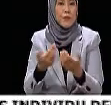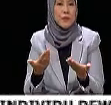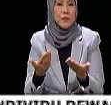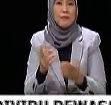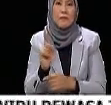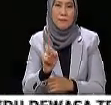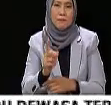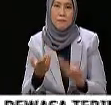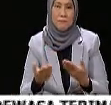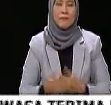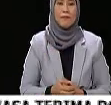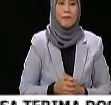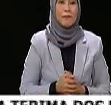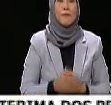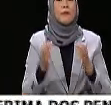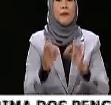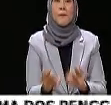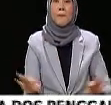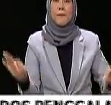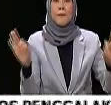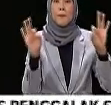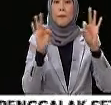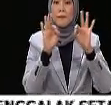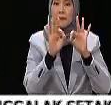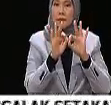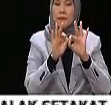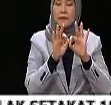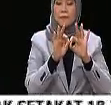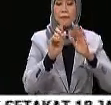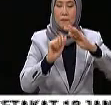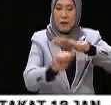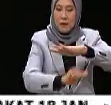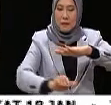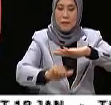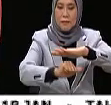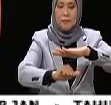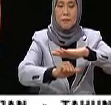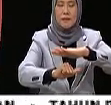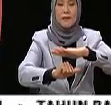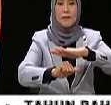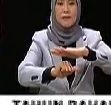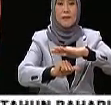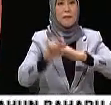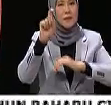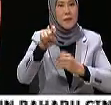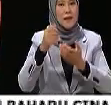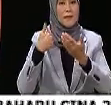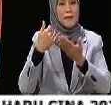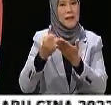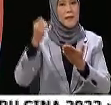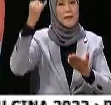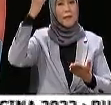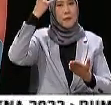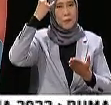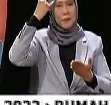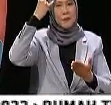oke ya betul yang kita mesti ada Oppo asas sekalipun terutama dari kalangan kita mencari ilmu